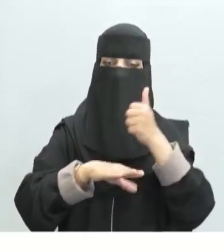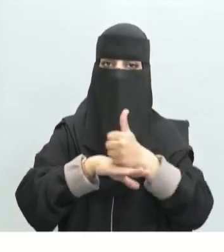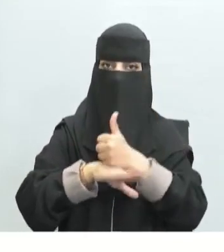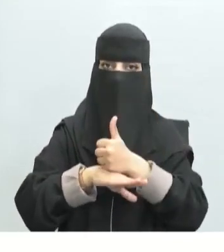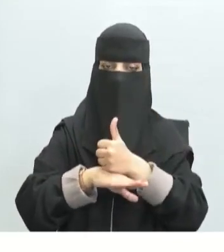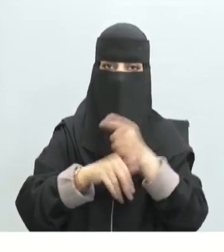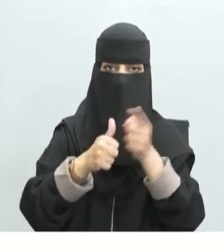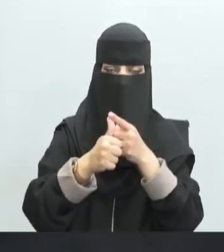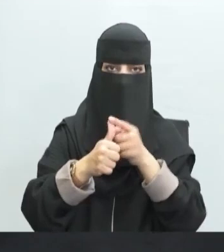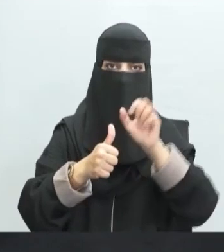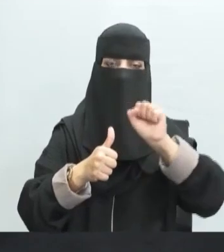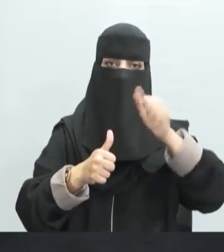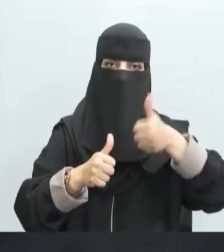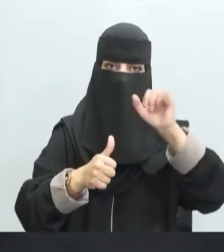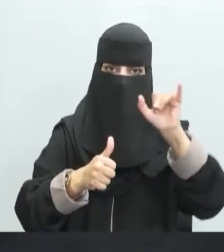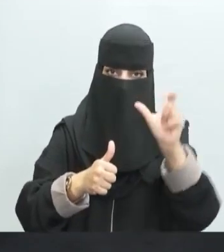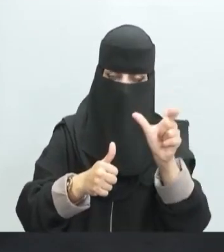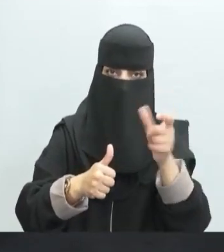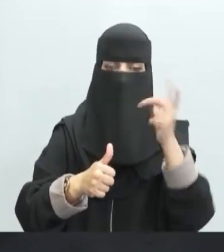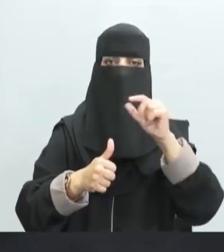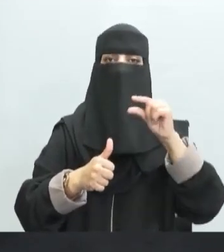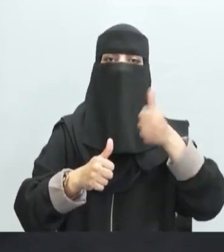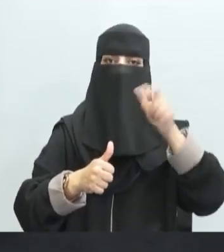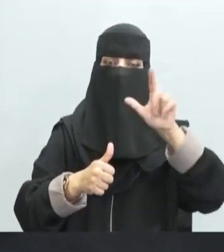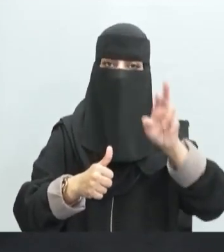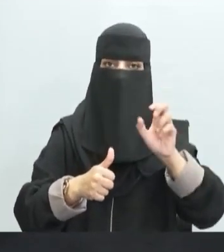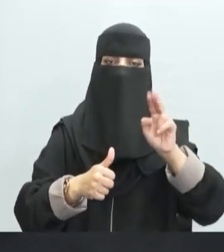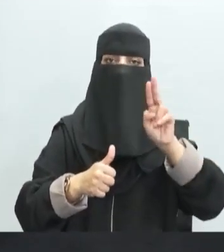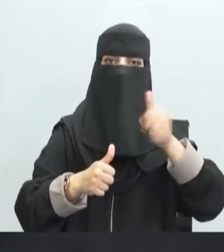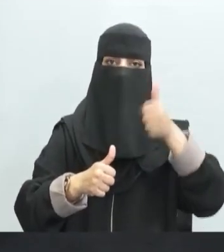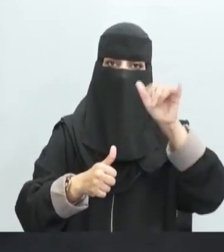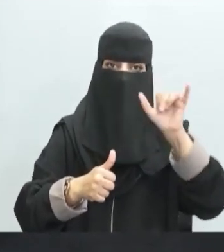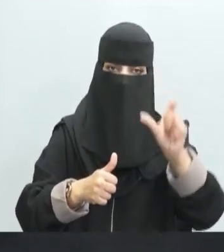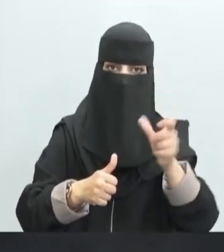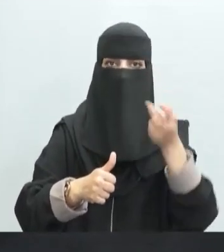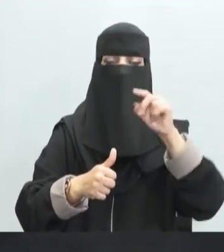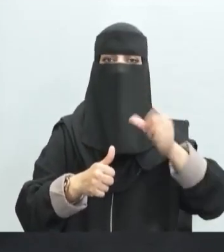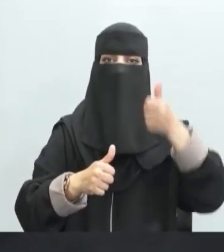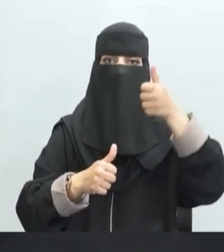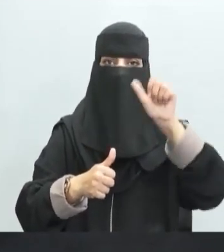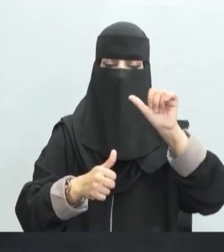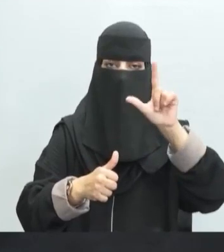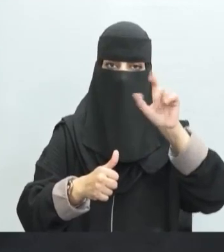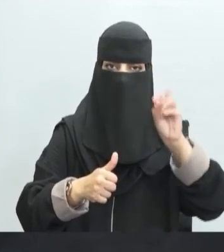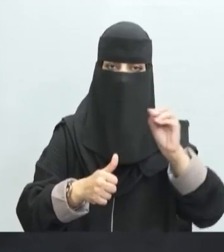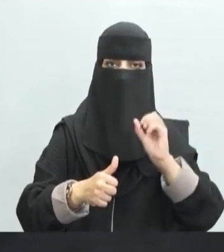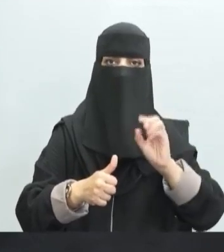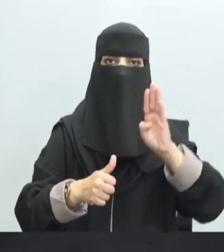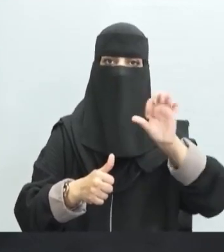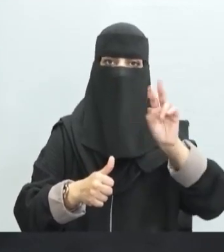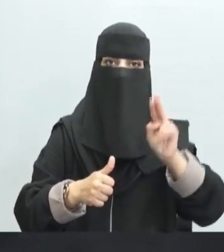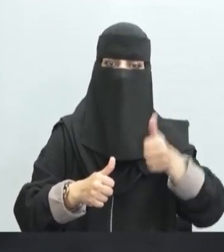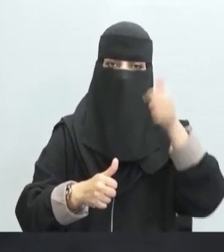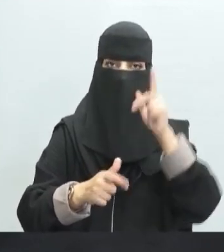اللي هي داله الساين و الكوساين وداله التان احفظ الثلاثه الاساسيه هذه وبعدين اعرف